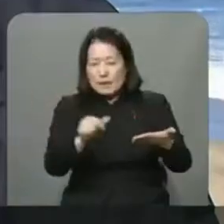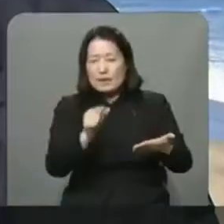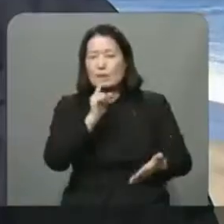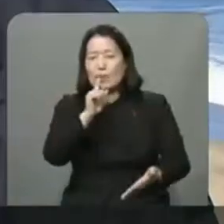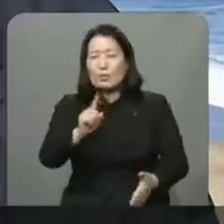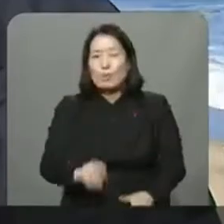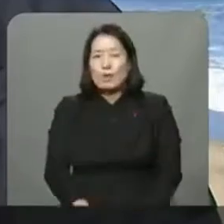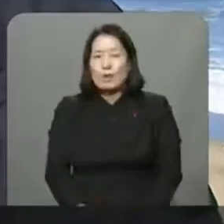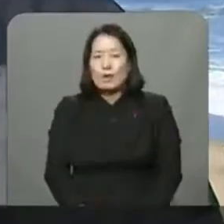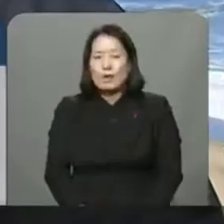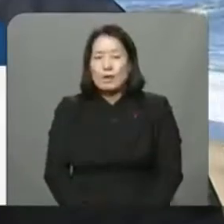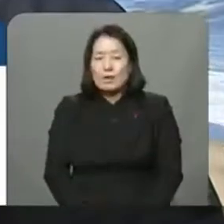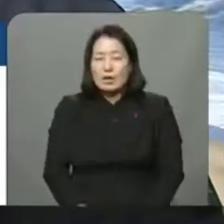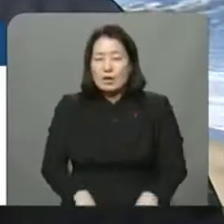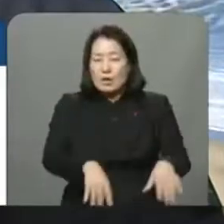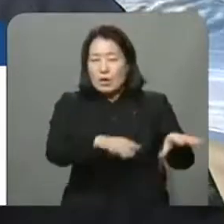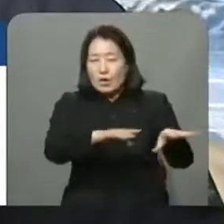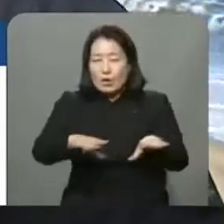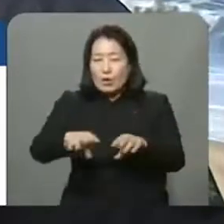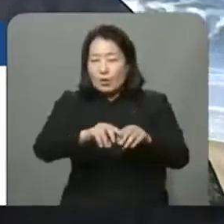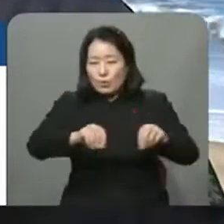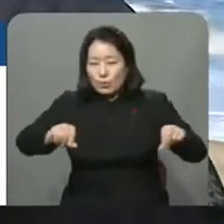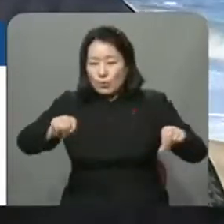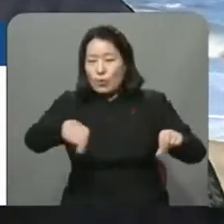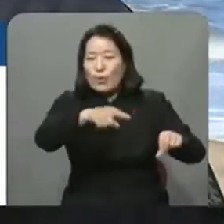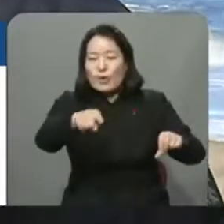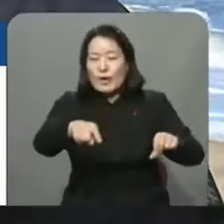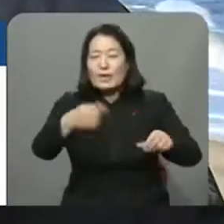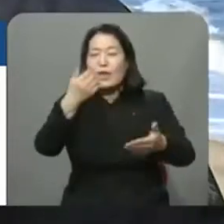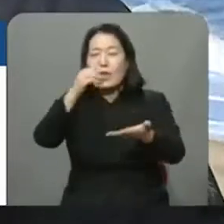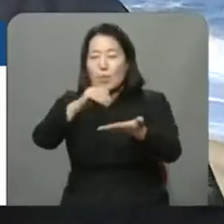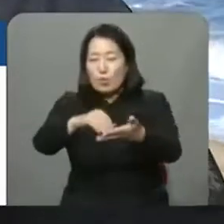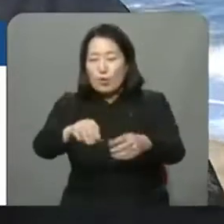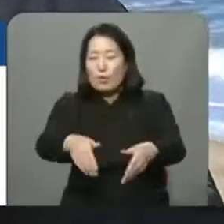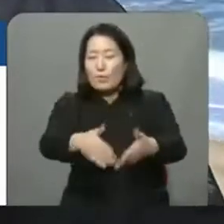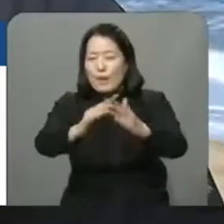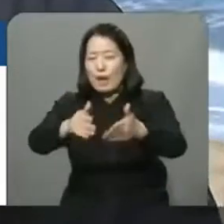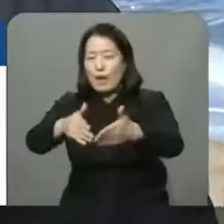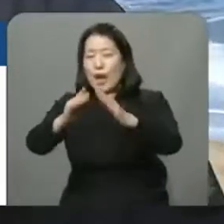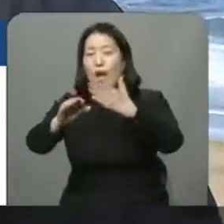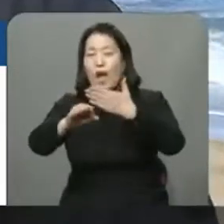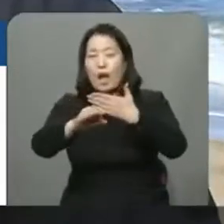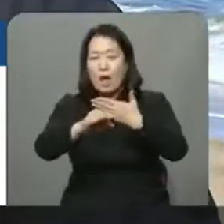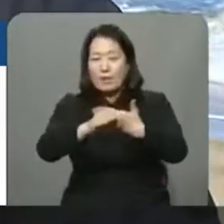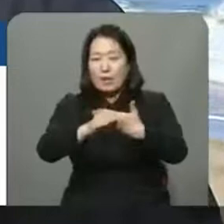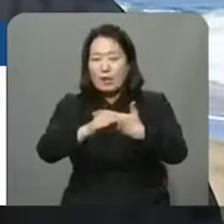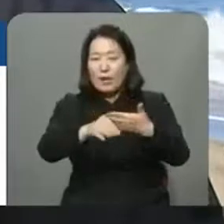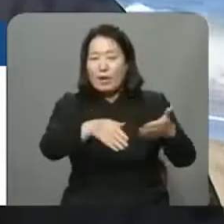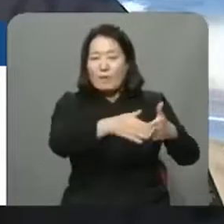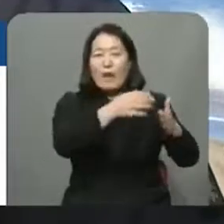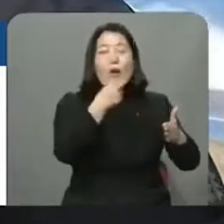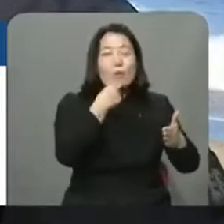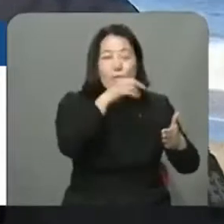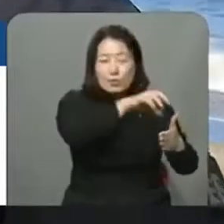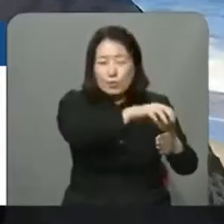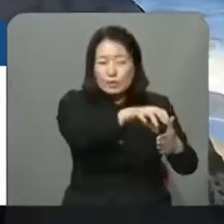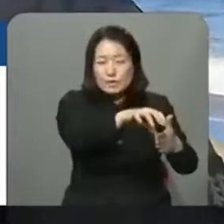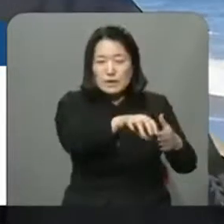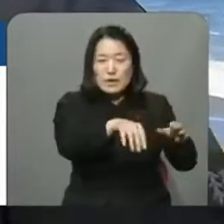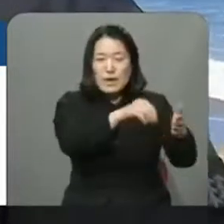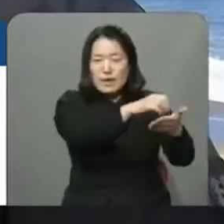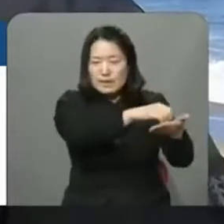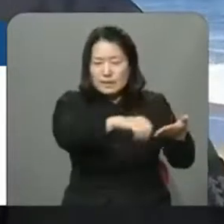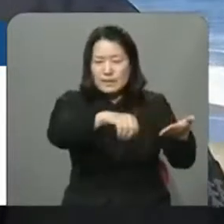사고 보호하기 위한 수중 방파제 이런 구조물들 건설에 의해서 구조물이 건설되지 않은 지역들이 이제